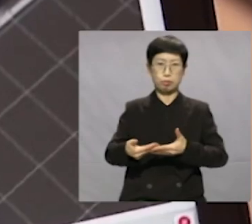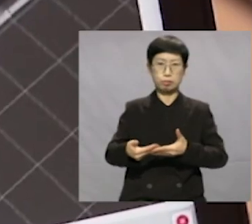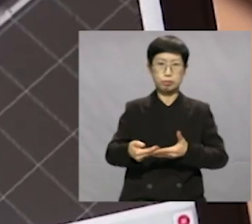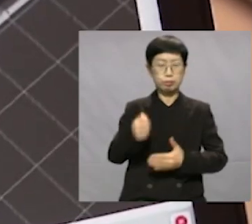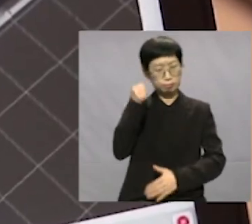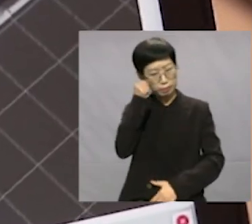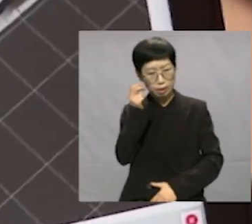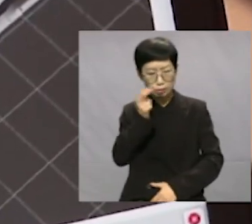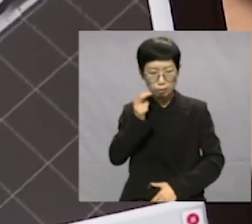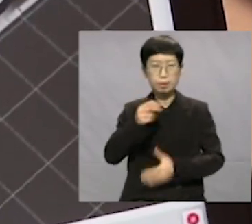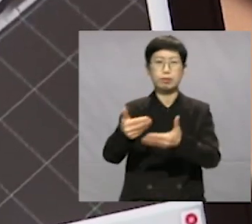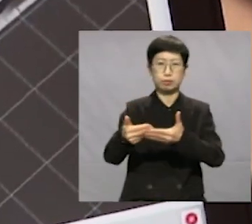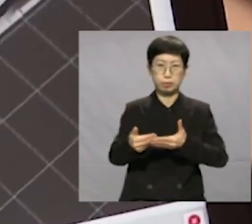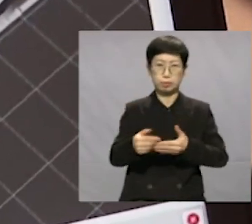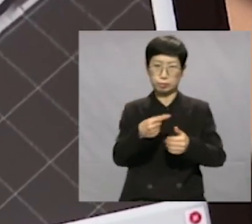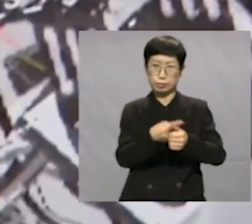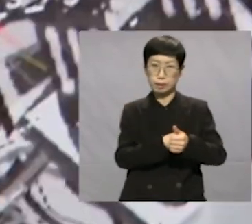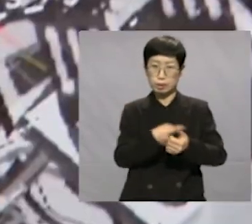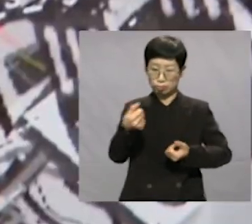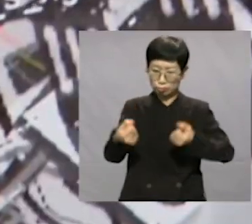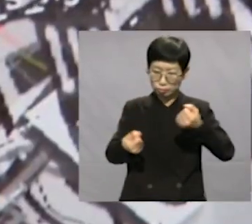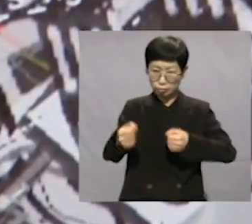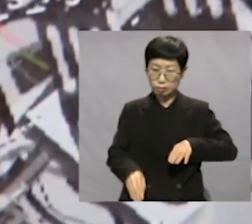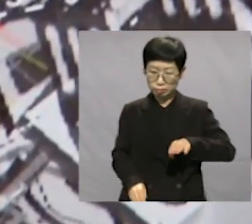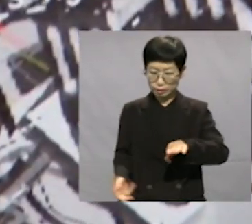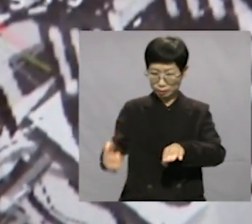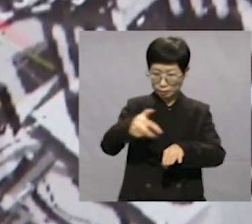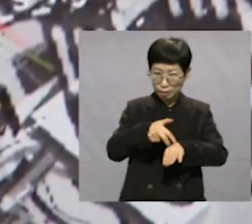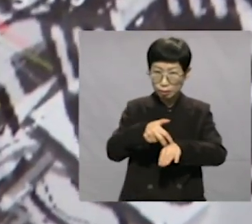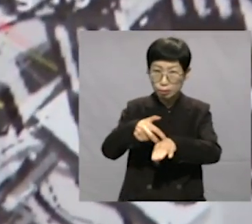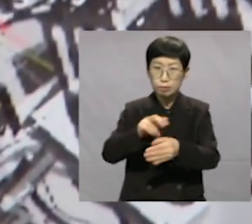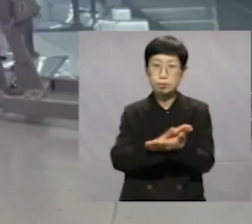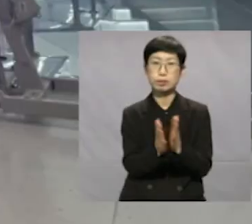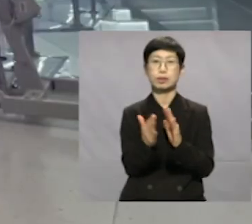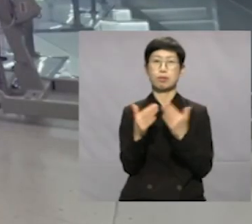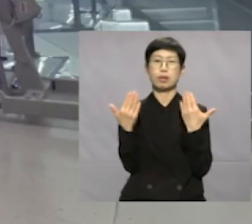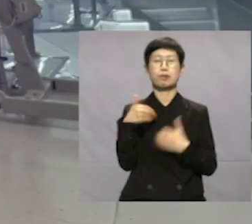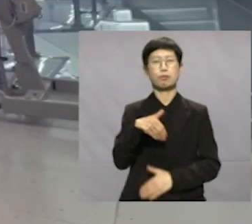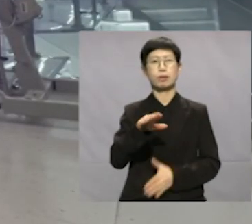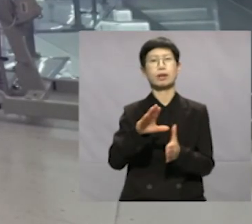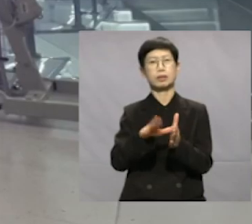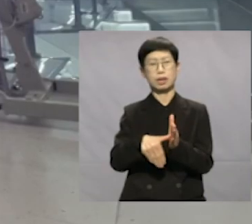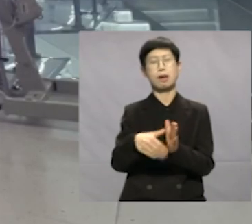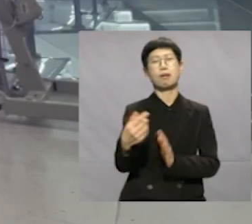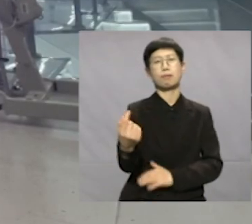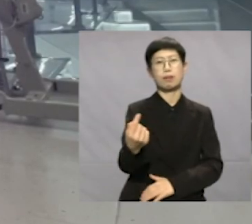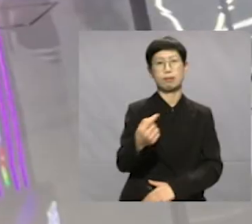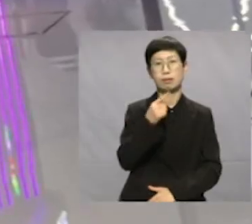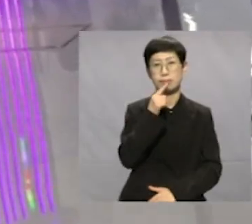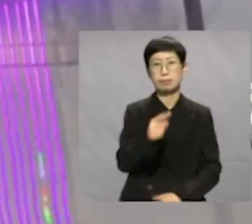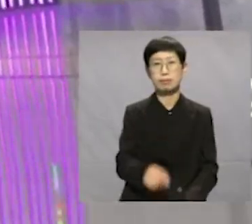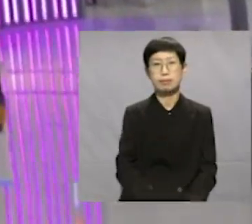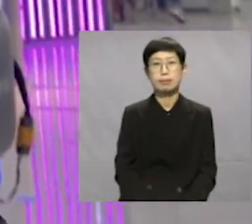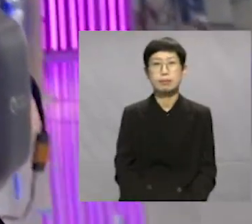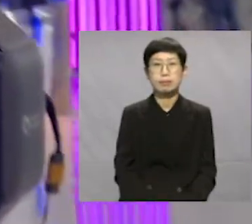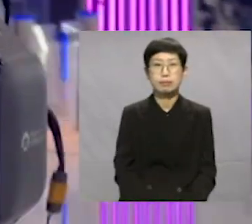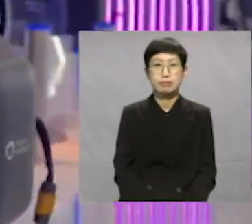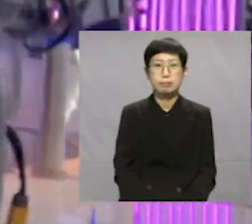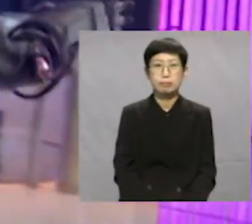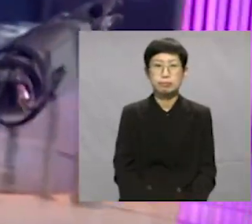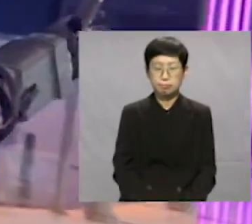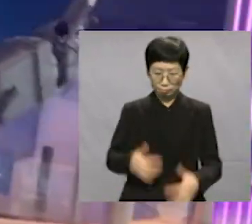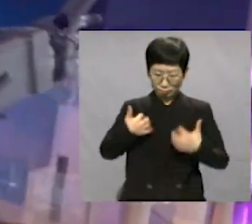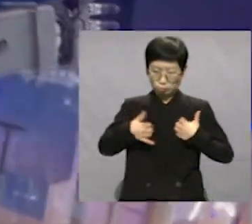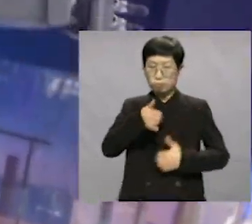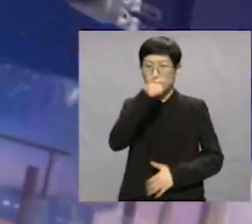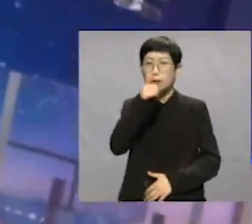네. 자율주행차를 타고 학교나 유치원을 가게 될 것이다. 이런 시대가 곧 오게 될 것이다라고 얘기를 하고 있는 거고요. 네. 이제 그 한 가지